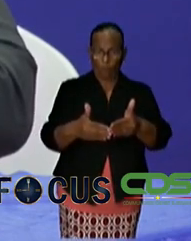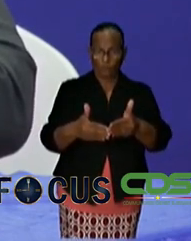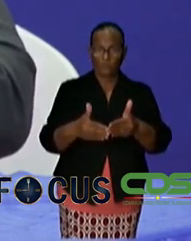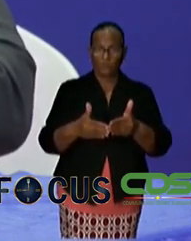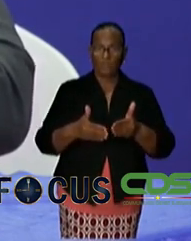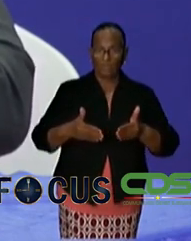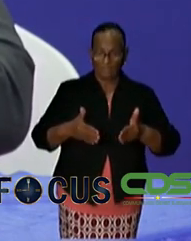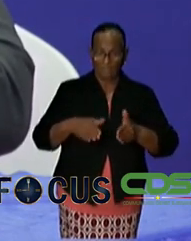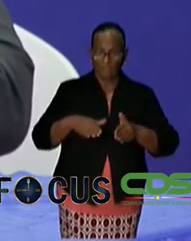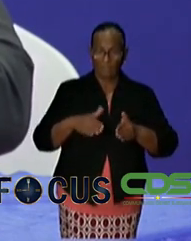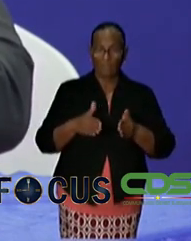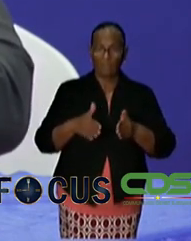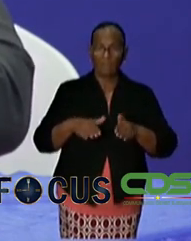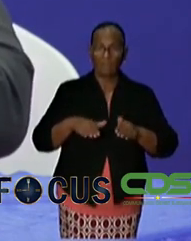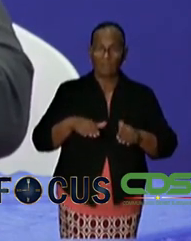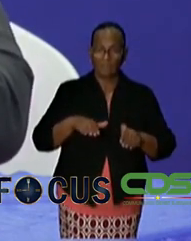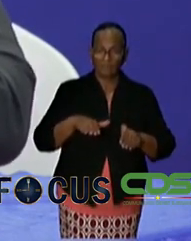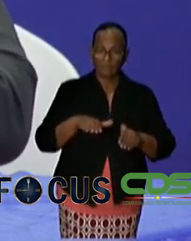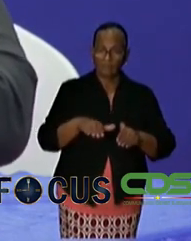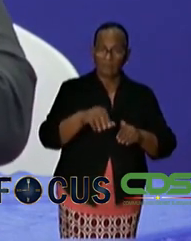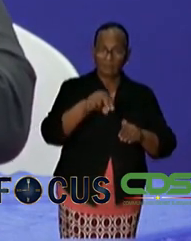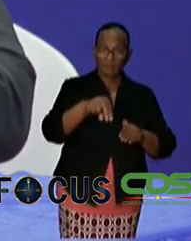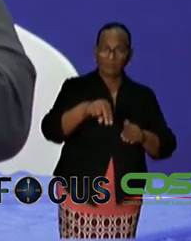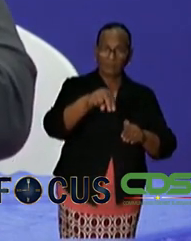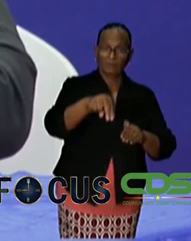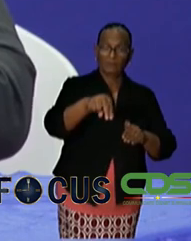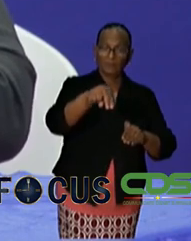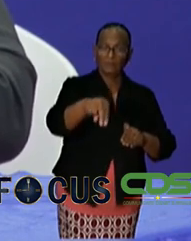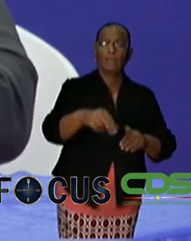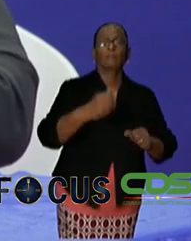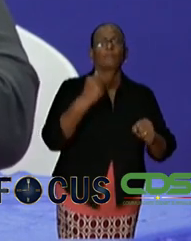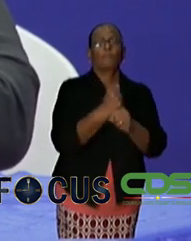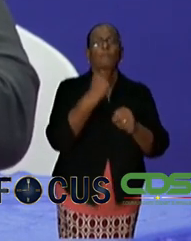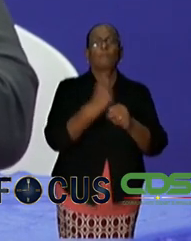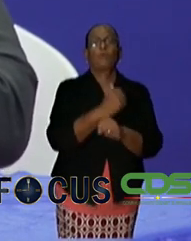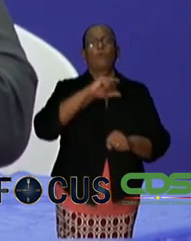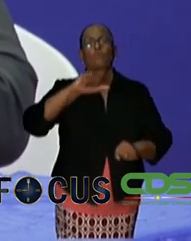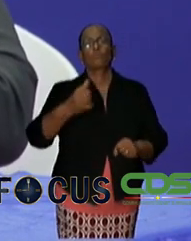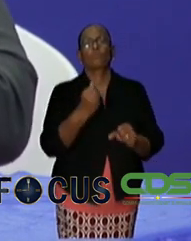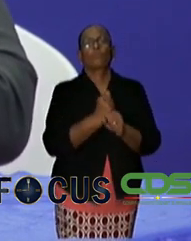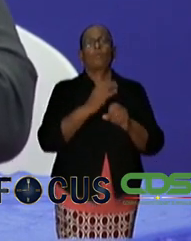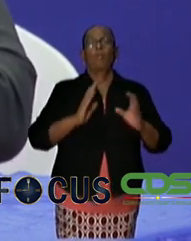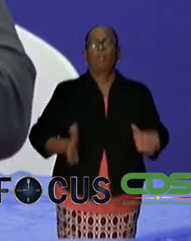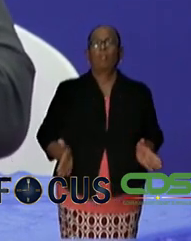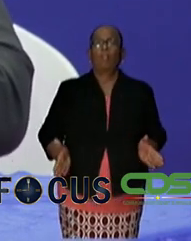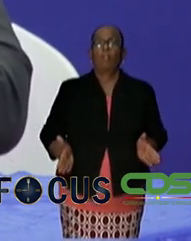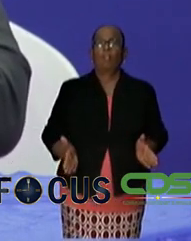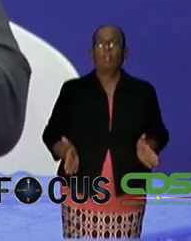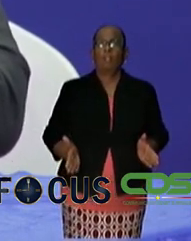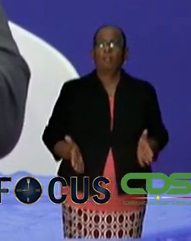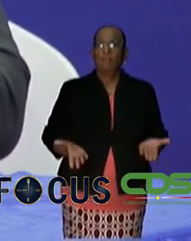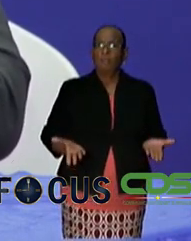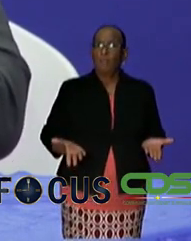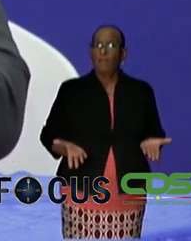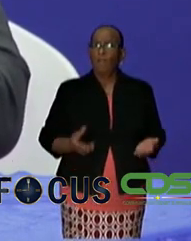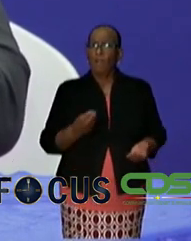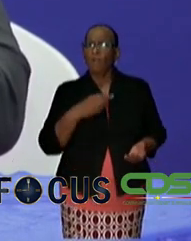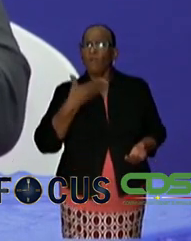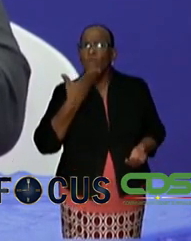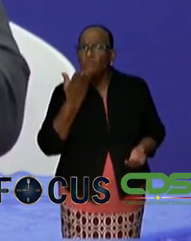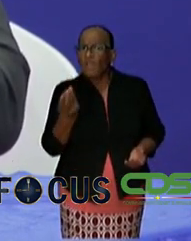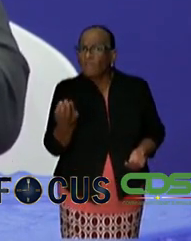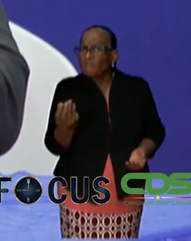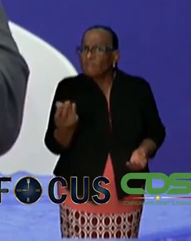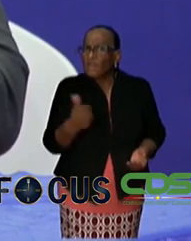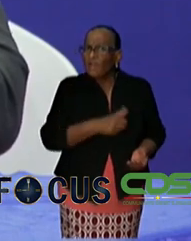zodat wij ready zijn om te faciliteren. Maar we vragen dus naar redelijkheid en billijkheid